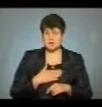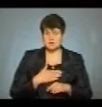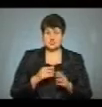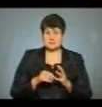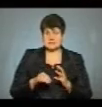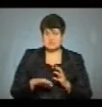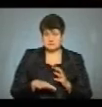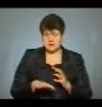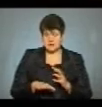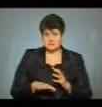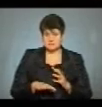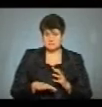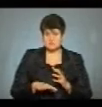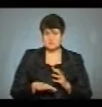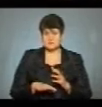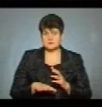землі,